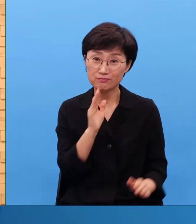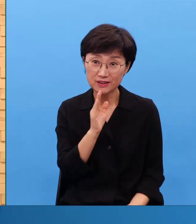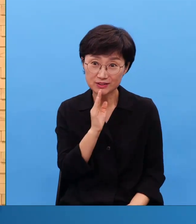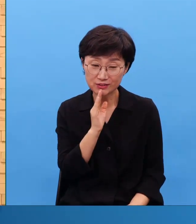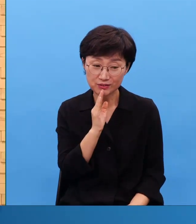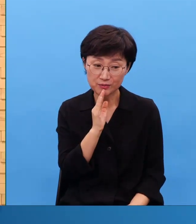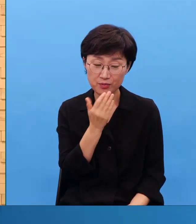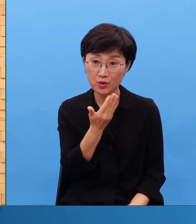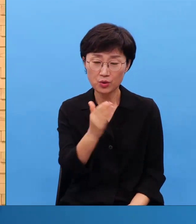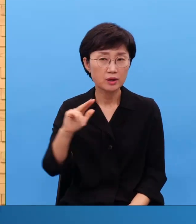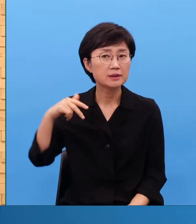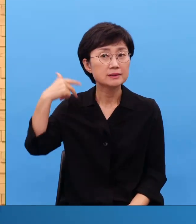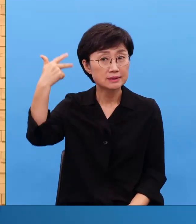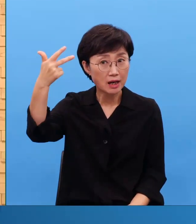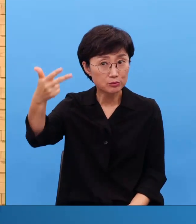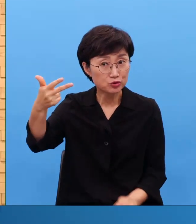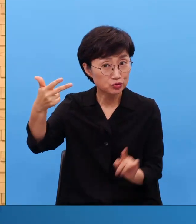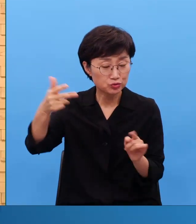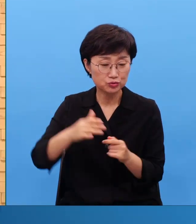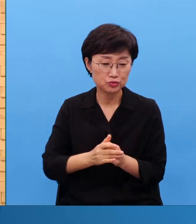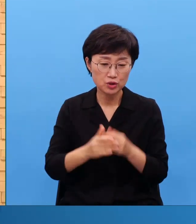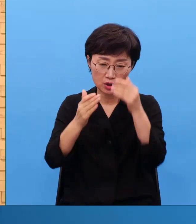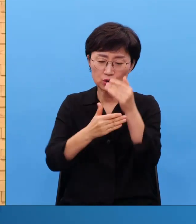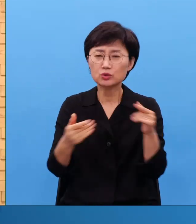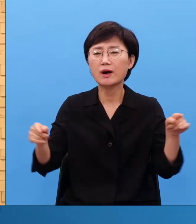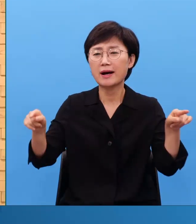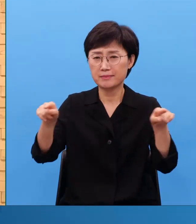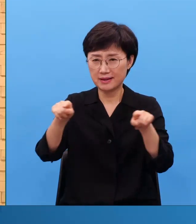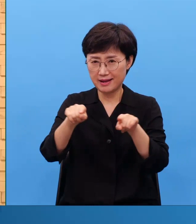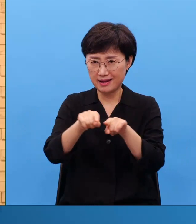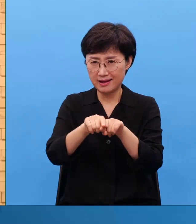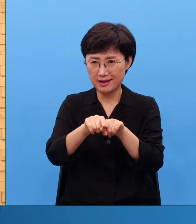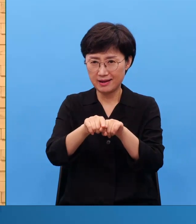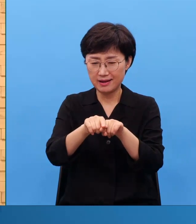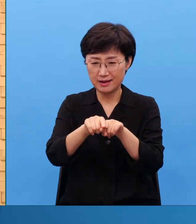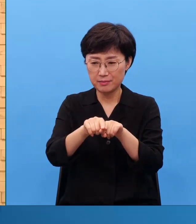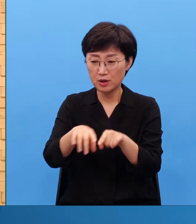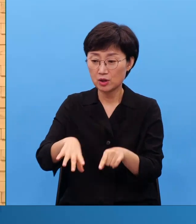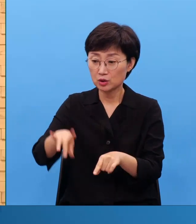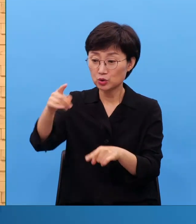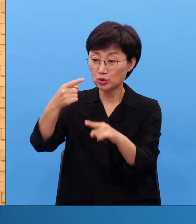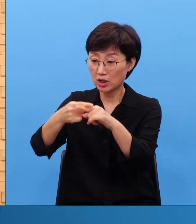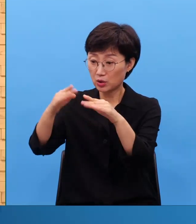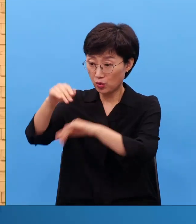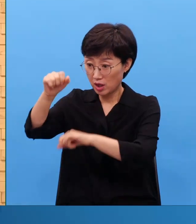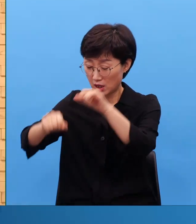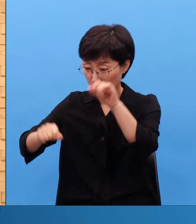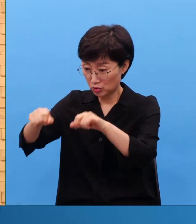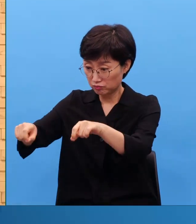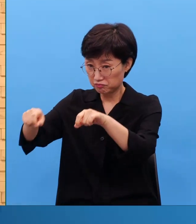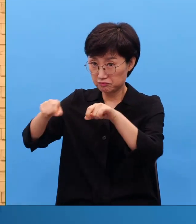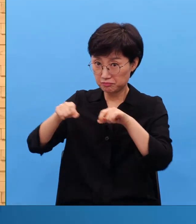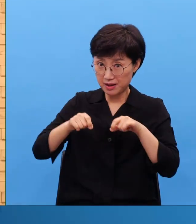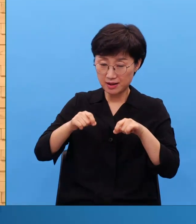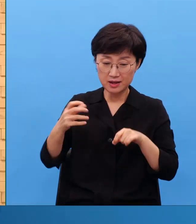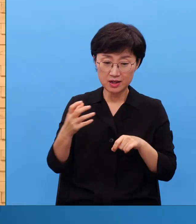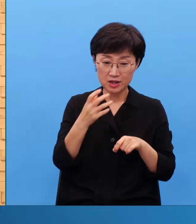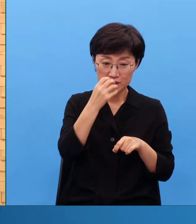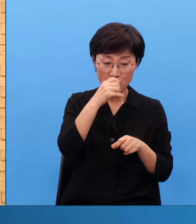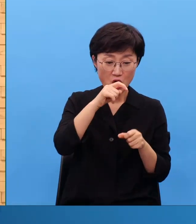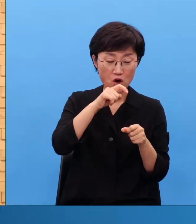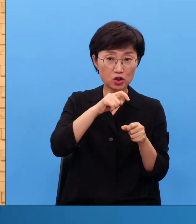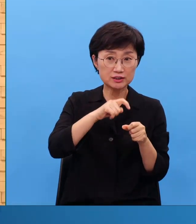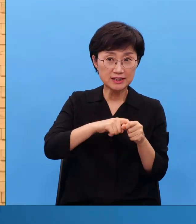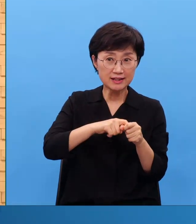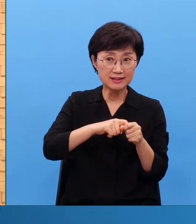여러분들이 함께 모든 성도님들하고 함께 초대교회에서 지냈던 성찬식에 참석하게 될 겁니다. And